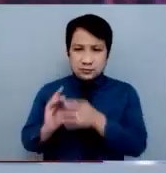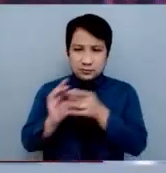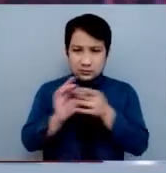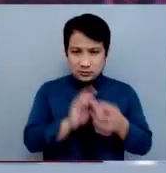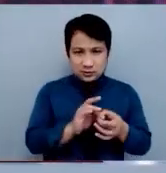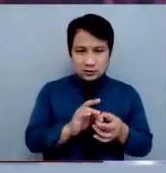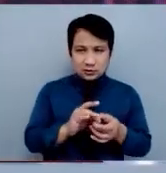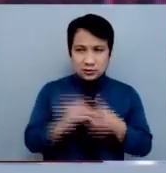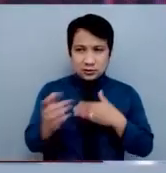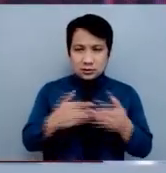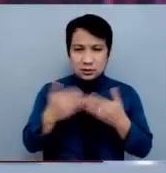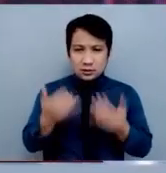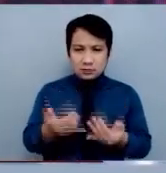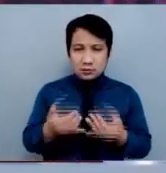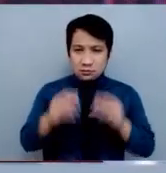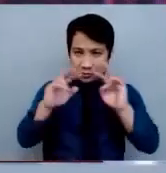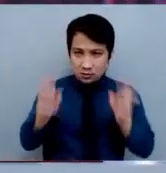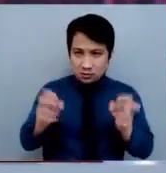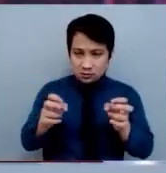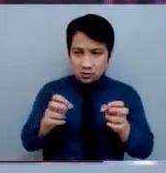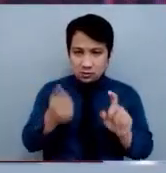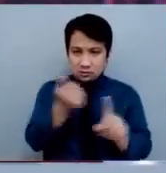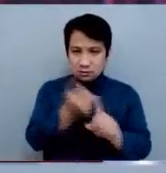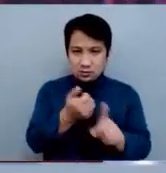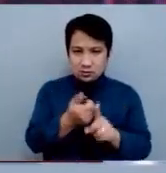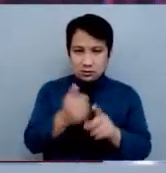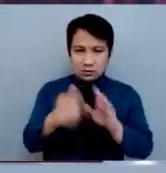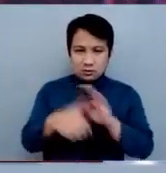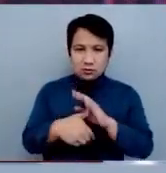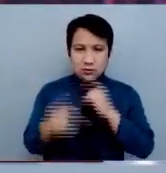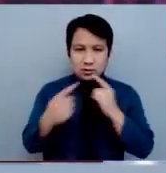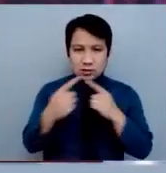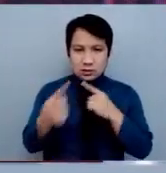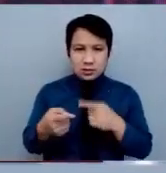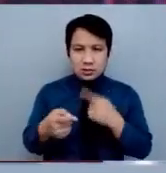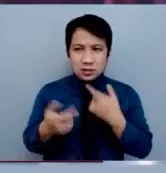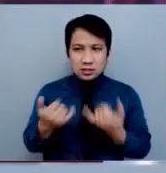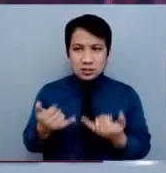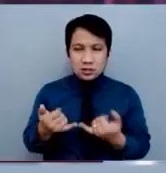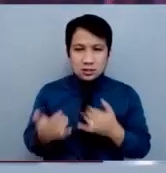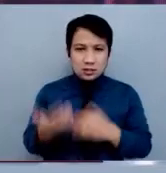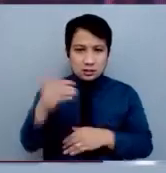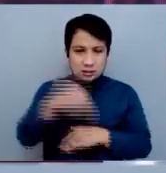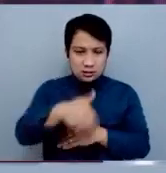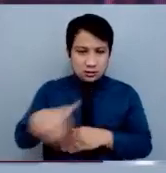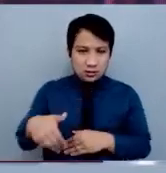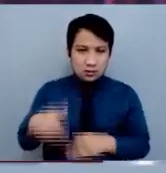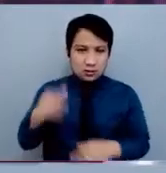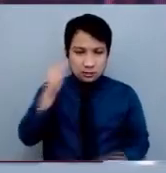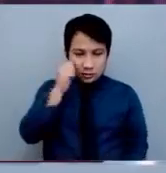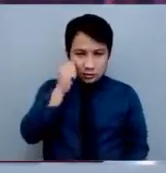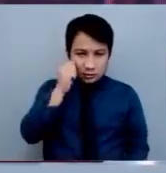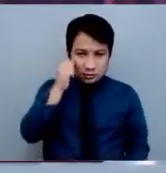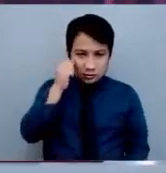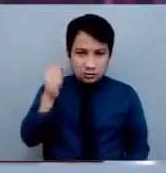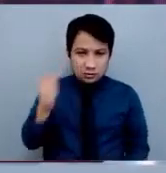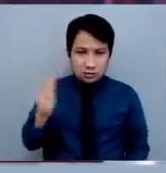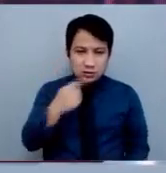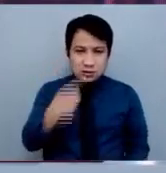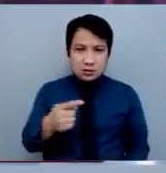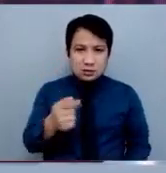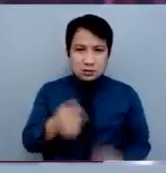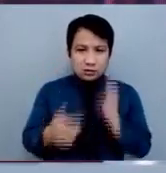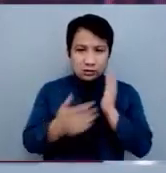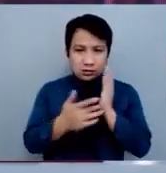Kaugnay nga po ng issue sa umano'y hacking ng system ng COMELEC, makakausap po natin ngayong gabi si Mr. Art Samaniego, ang